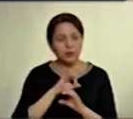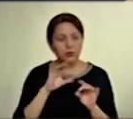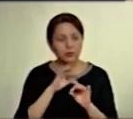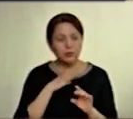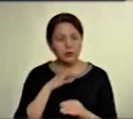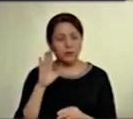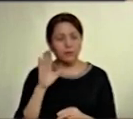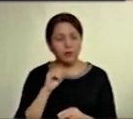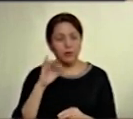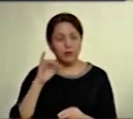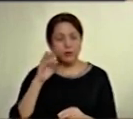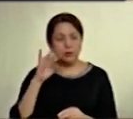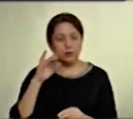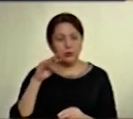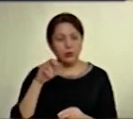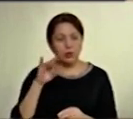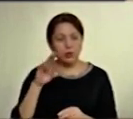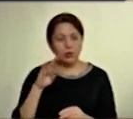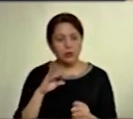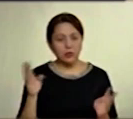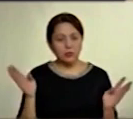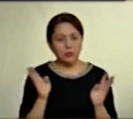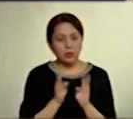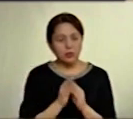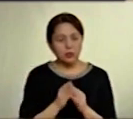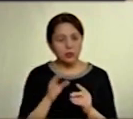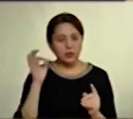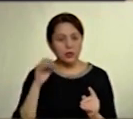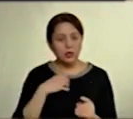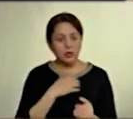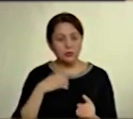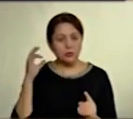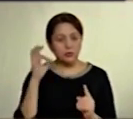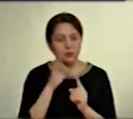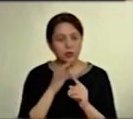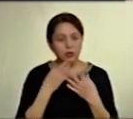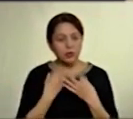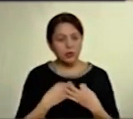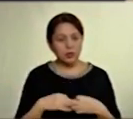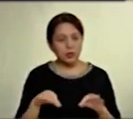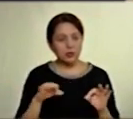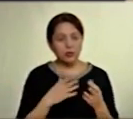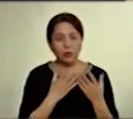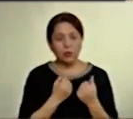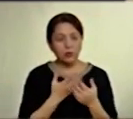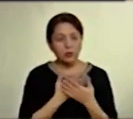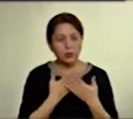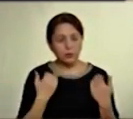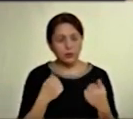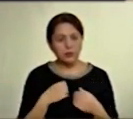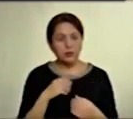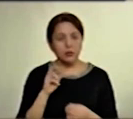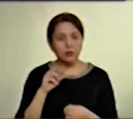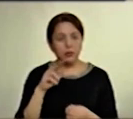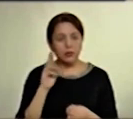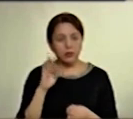va Yunonlarni birlashtirishga asosiy maqsadi ularning erkinligini, mustaqilligini olib qo'yish emas, balki